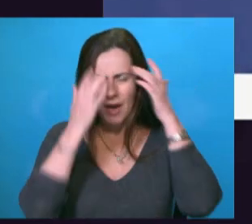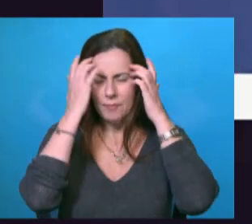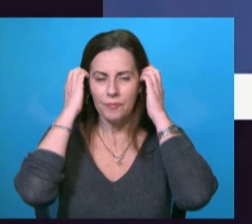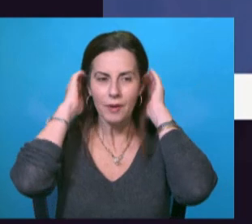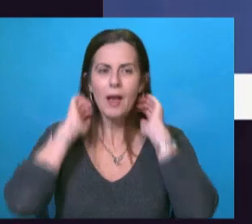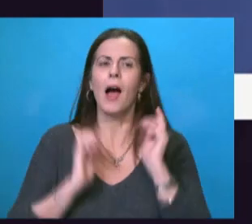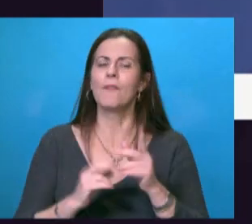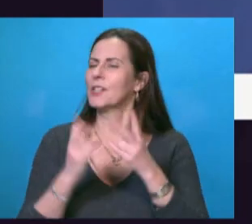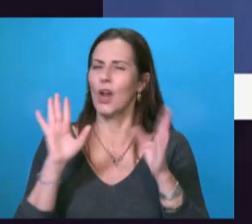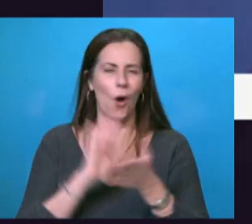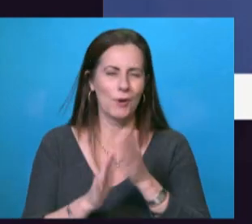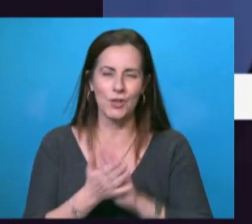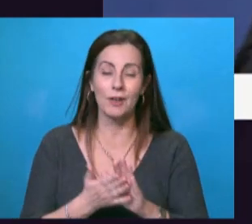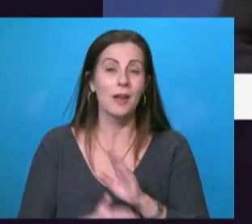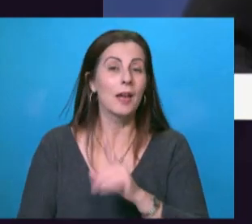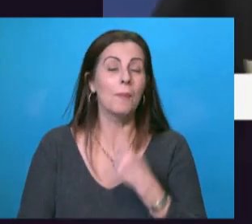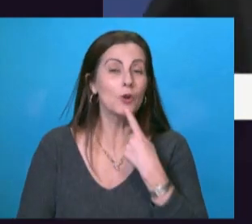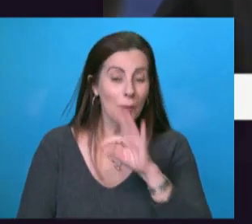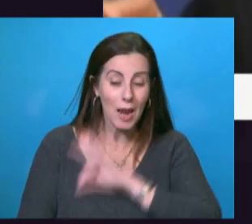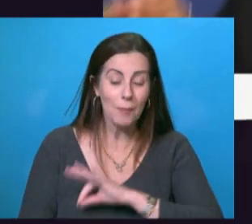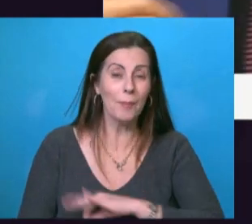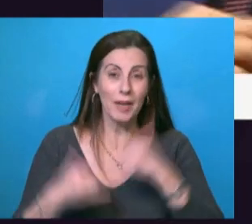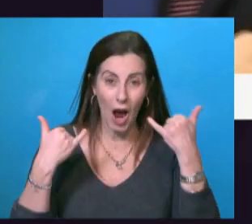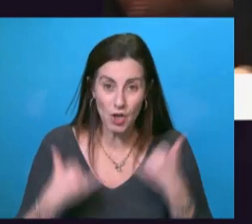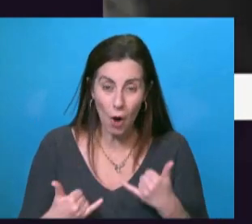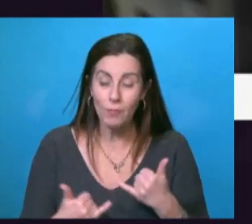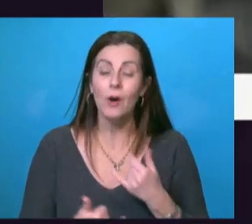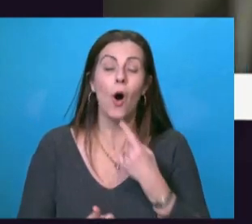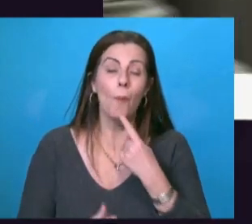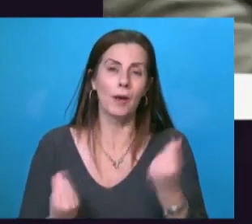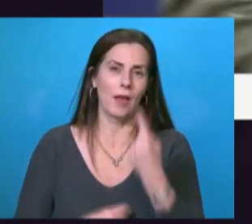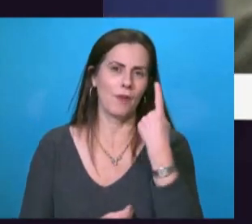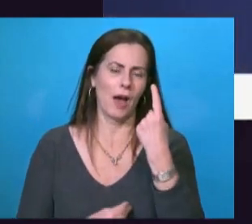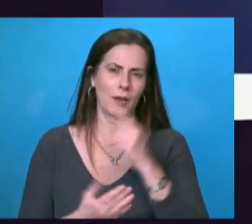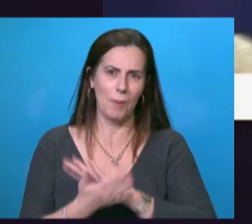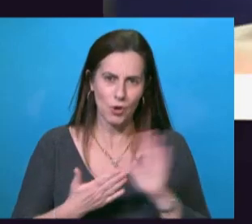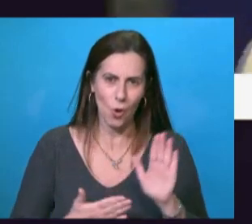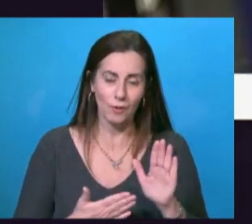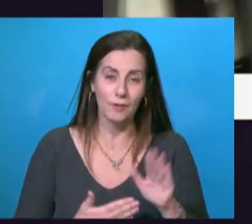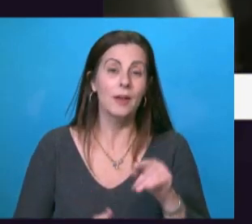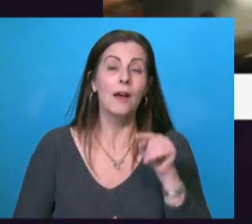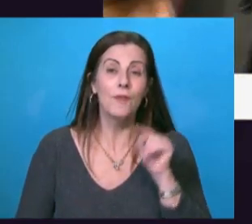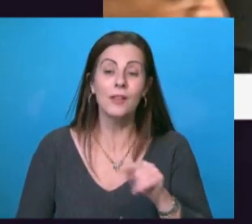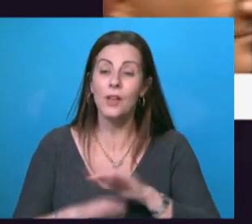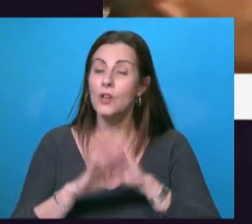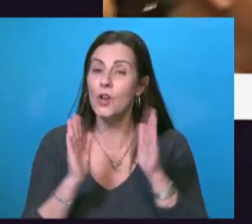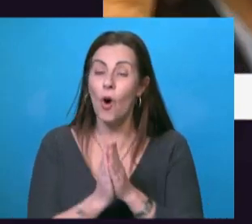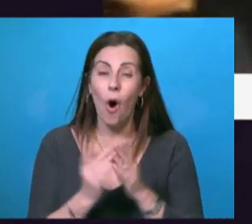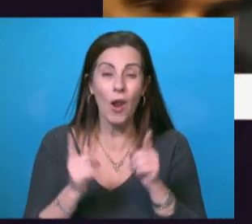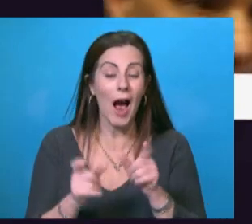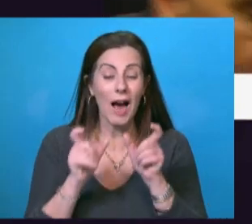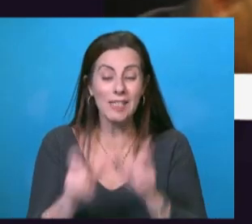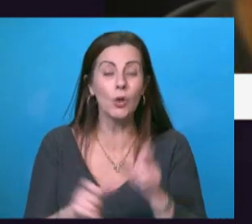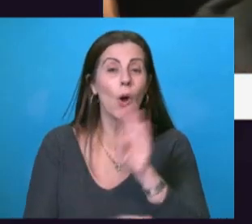משנה, כי האמירות האלה של ליברמן הערב אומרות דבר אחד מאוד פשוט, וזה שכל האירוע הזה של החסינות מגיע